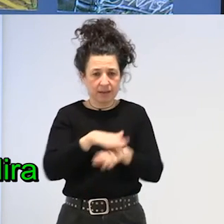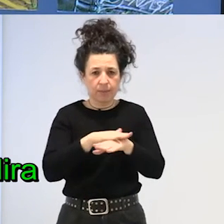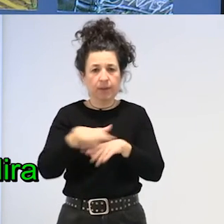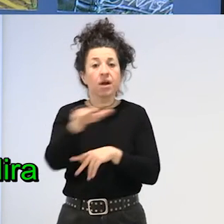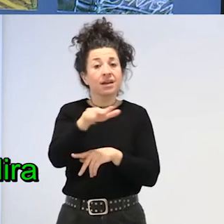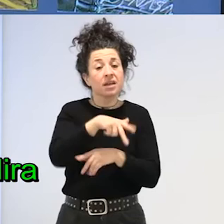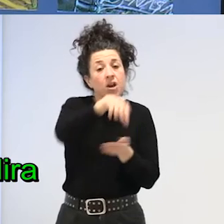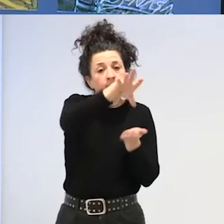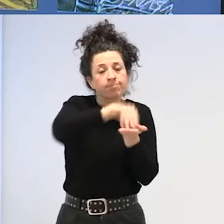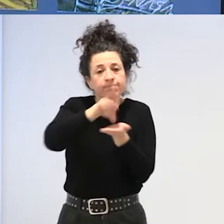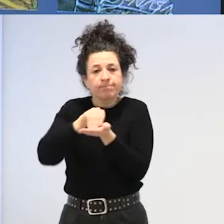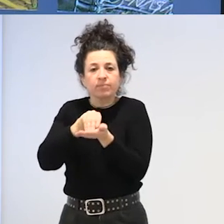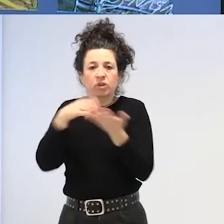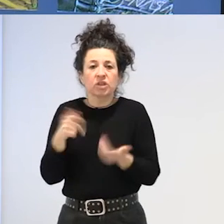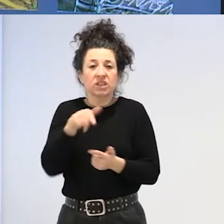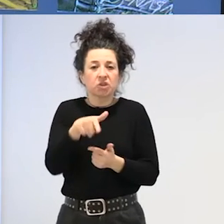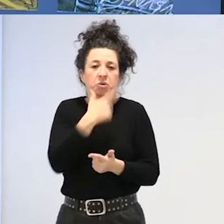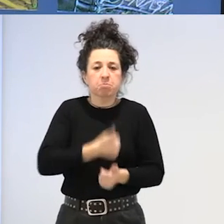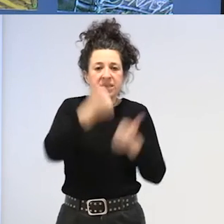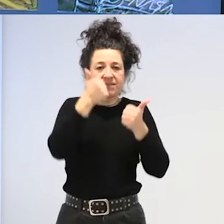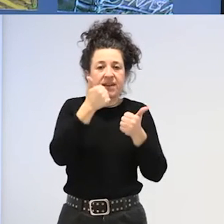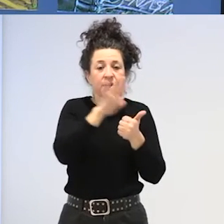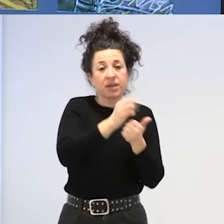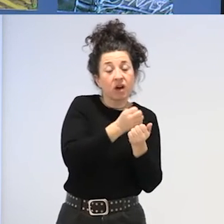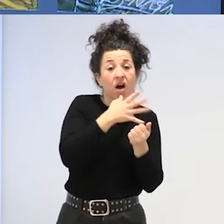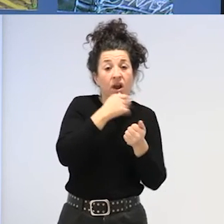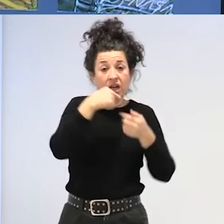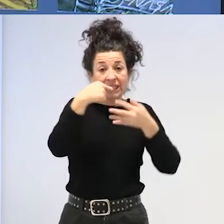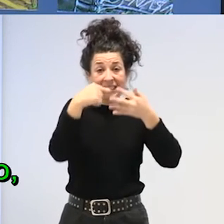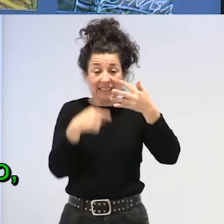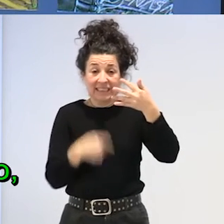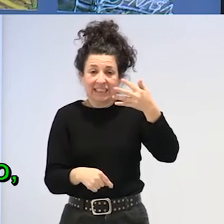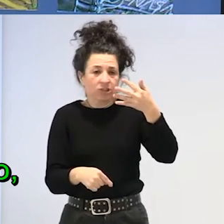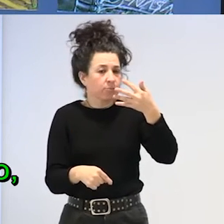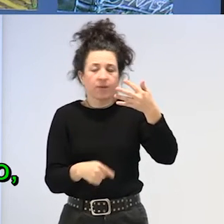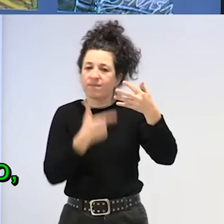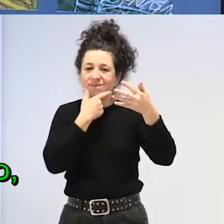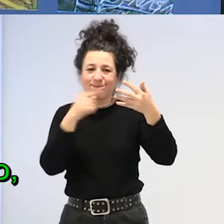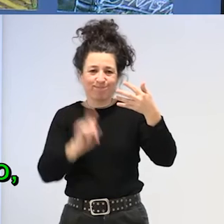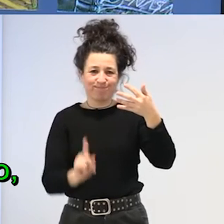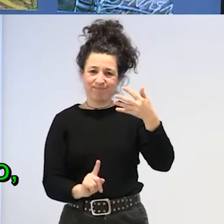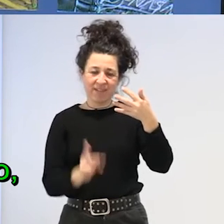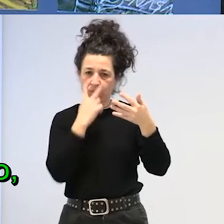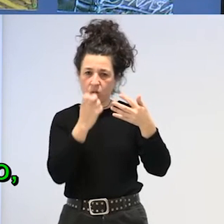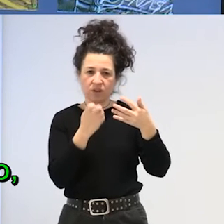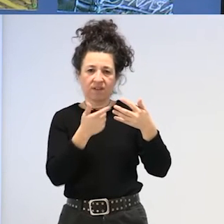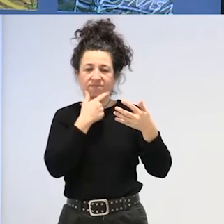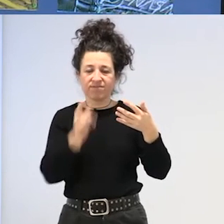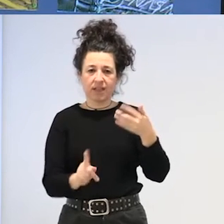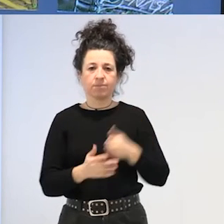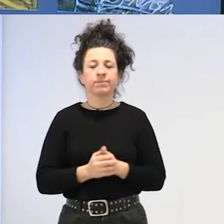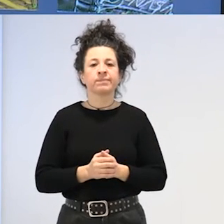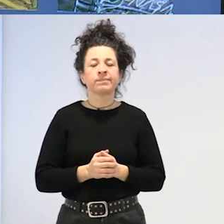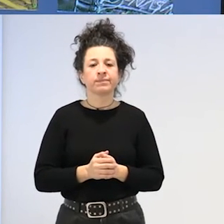errazagoak izango dira aurkitzeko. Bestela, hauek guztiak izendatzen ari naizenak ez dira oso errazak aurkitzeko normalean.